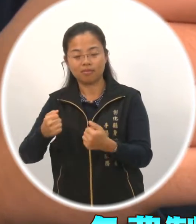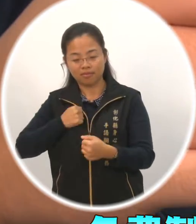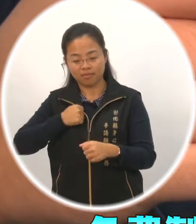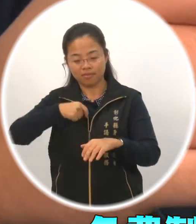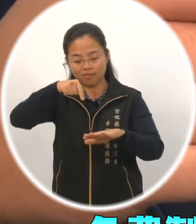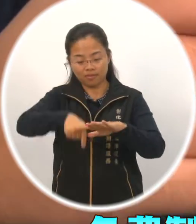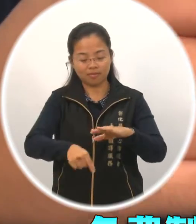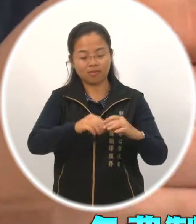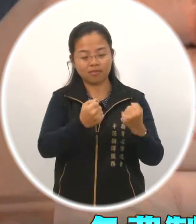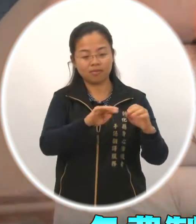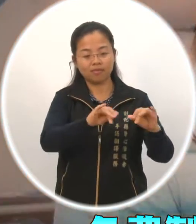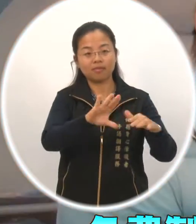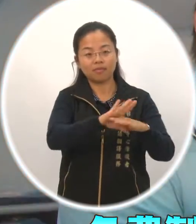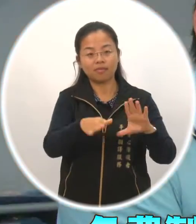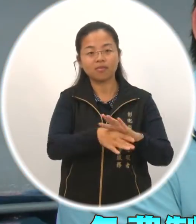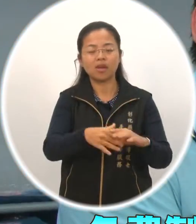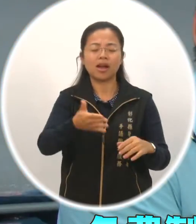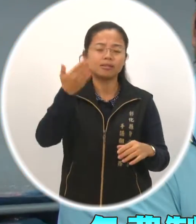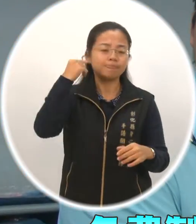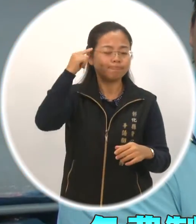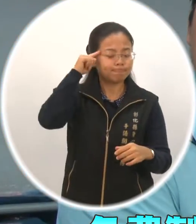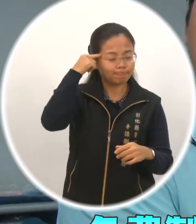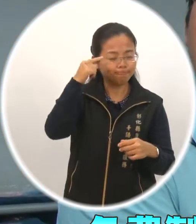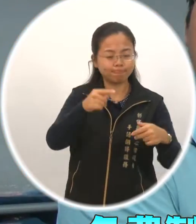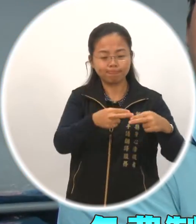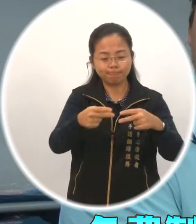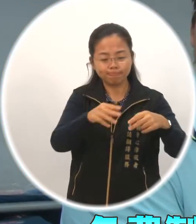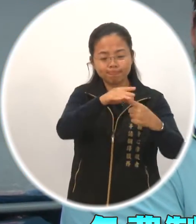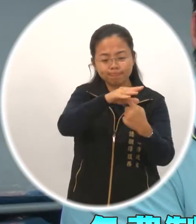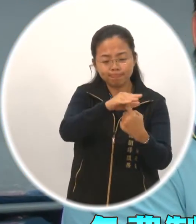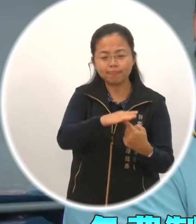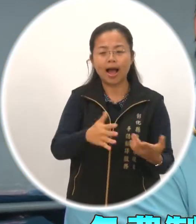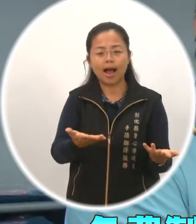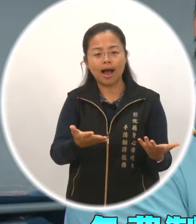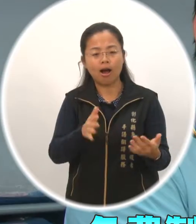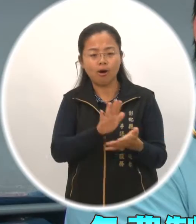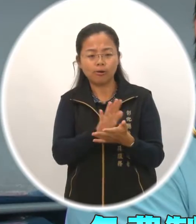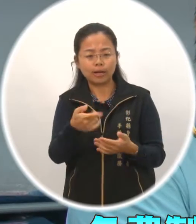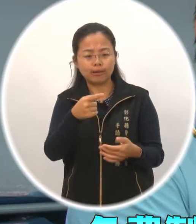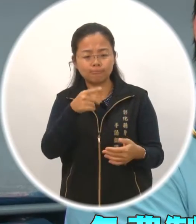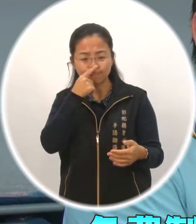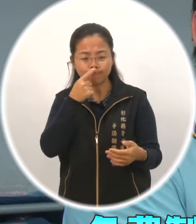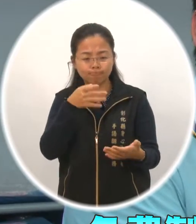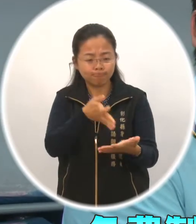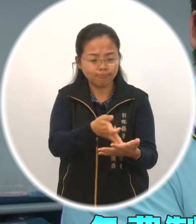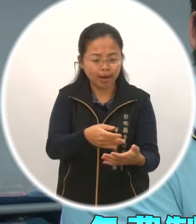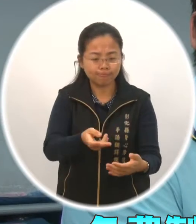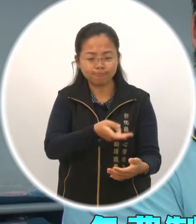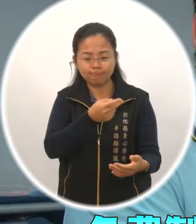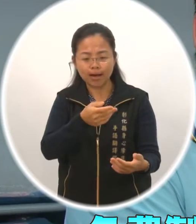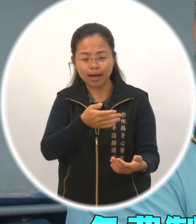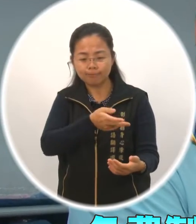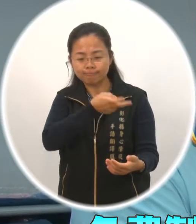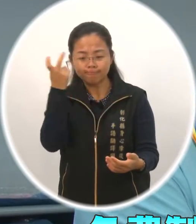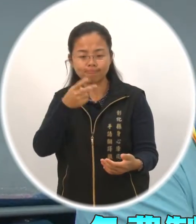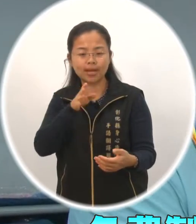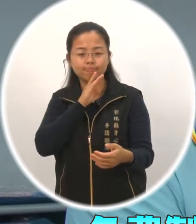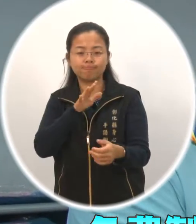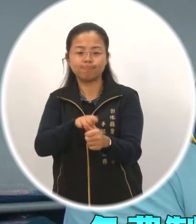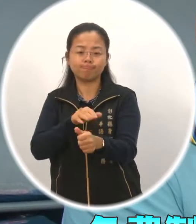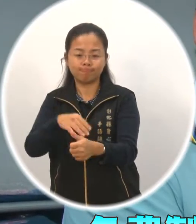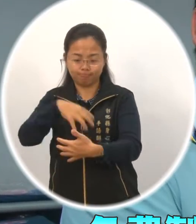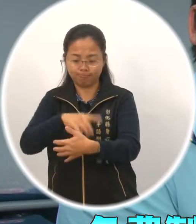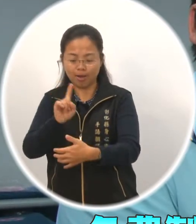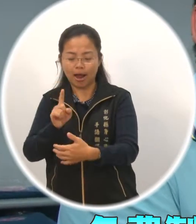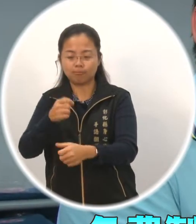色。 本来是要学雨伞维修啦，结果报的时候发现是那个整个的制